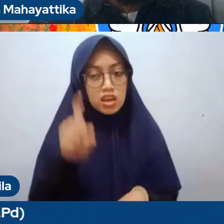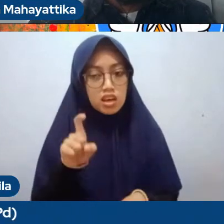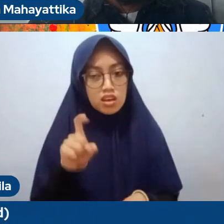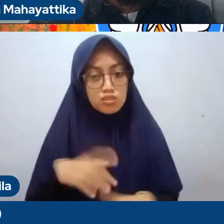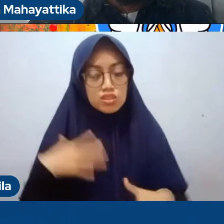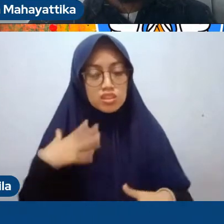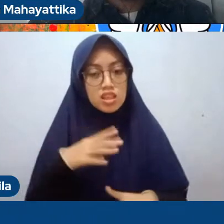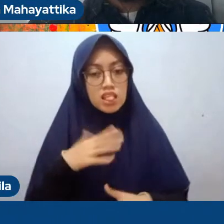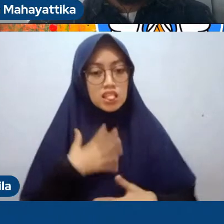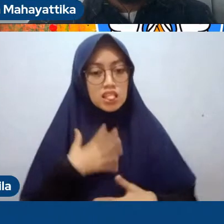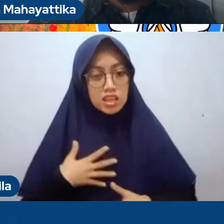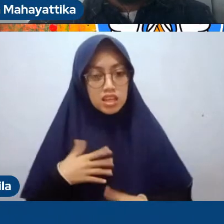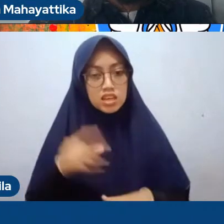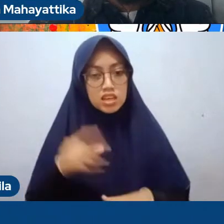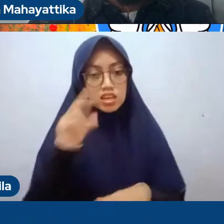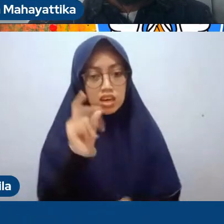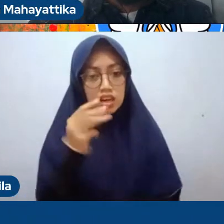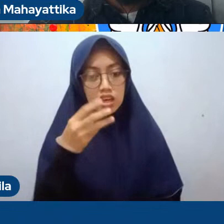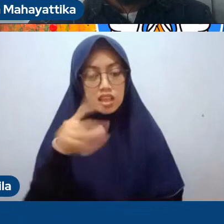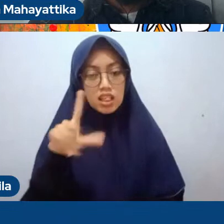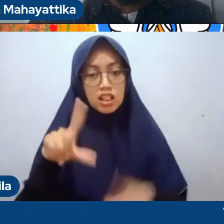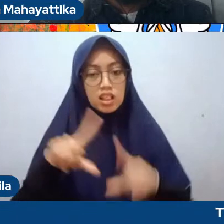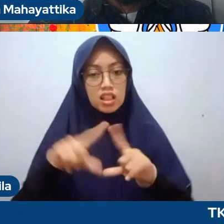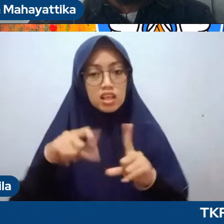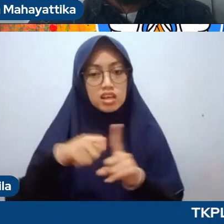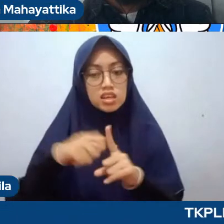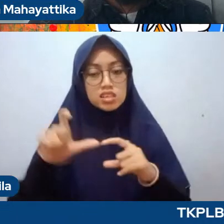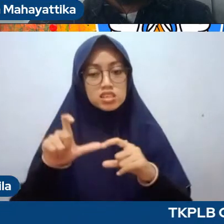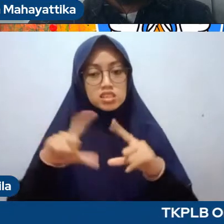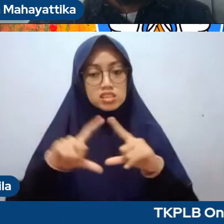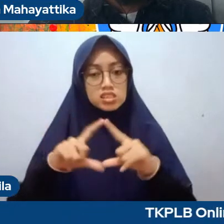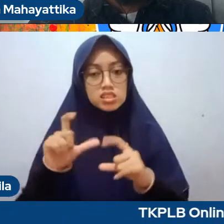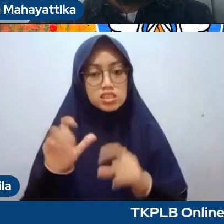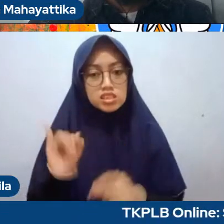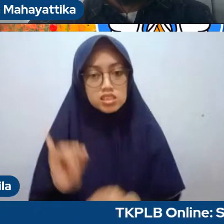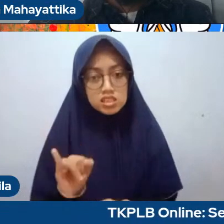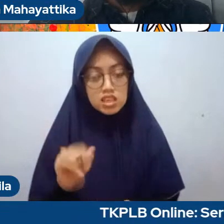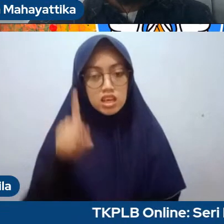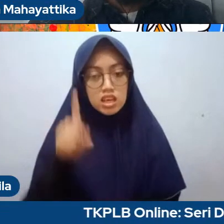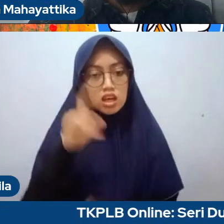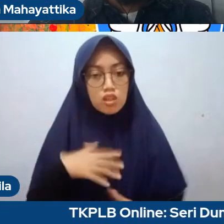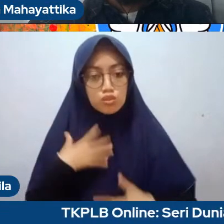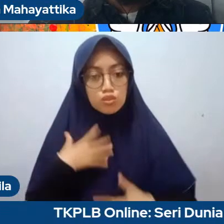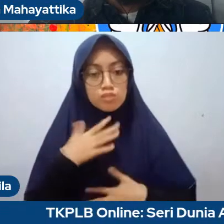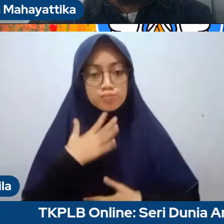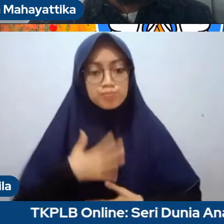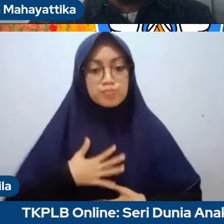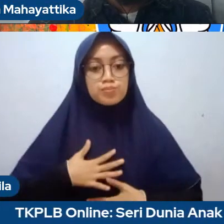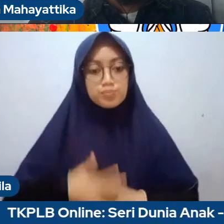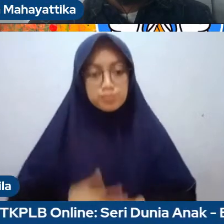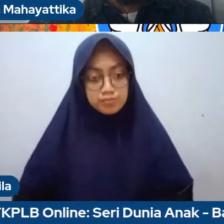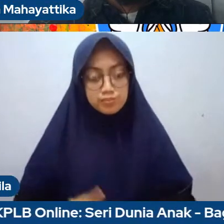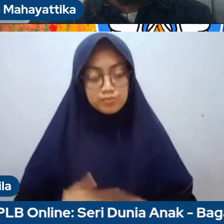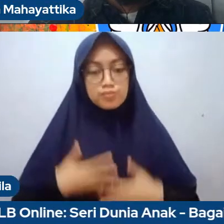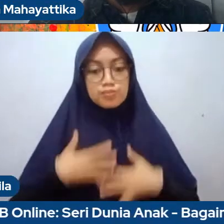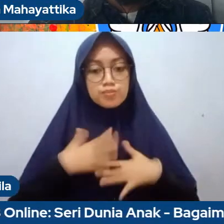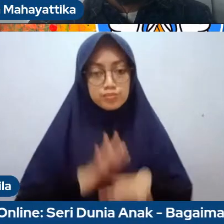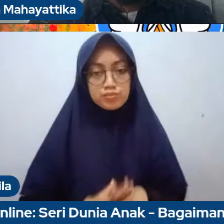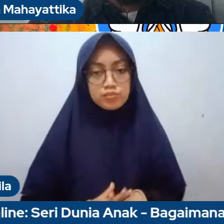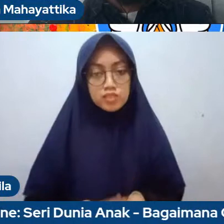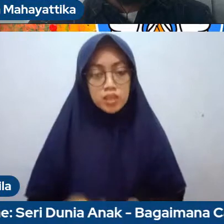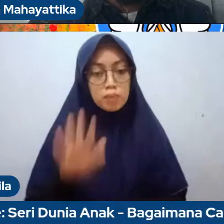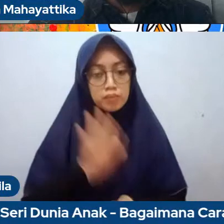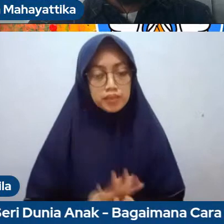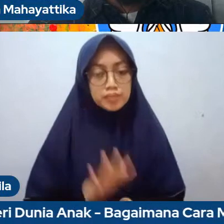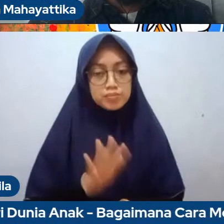relaksasi, kemudian tadi atur pernafasan, kemudian apa dia itu apa ground, sistem